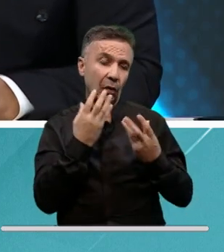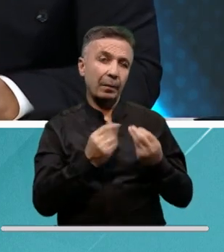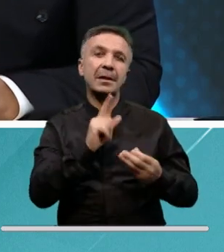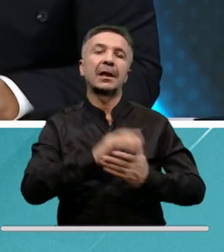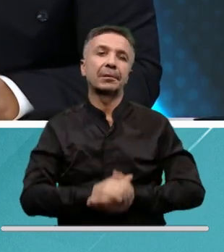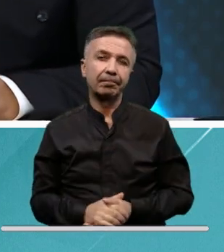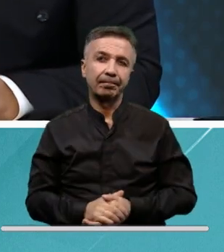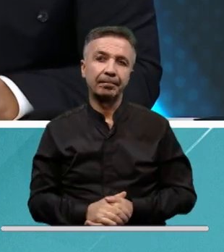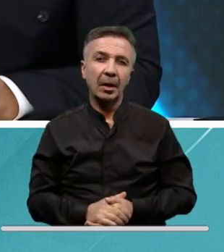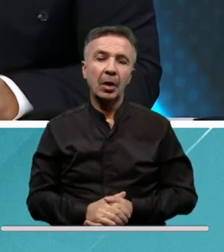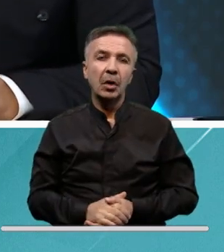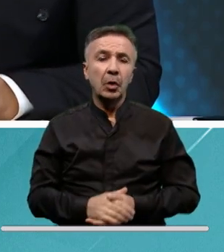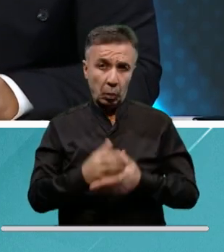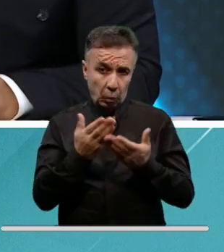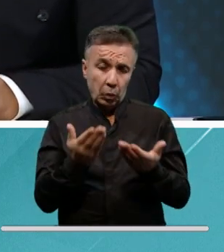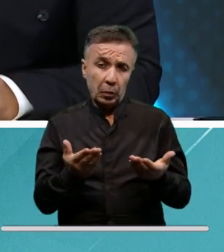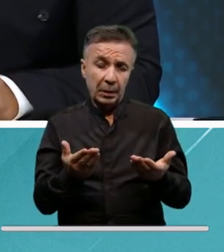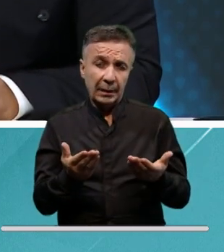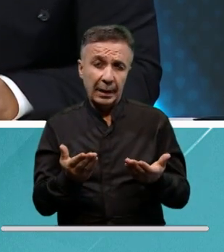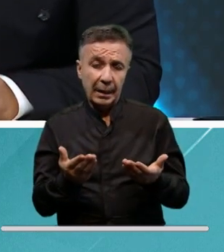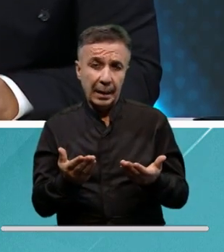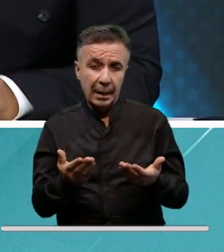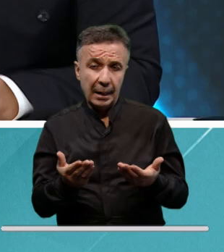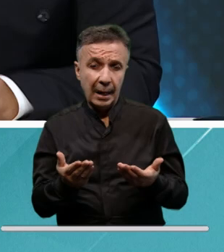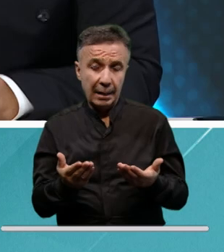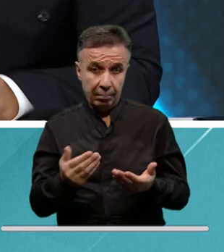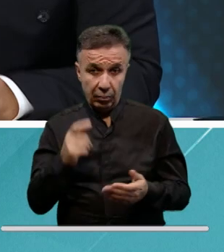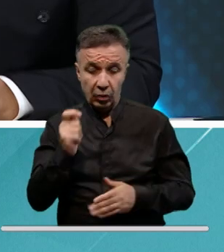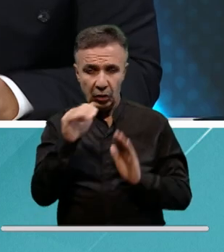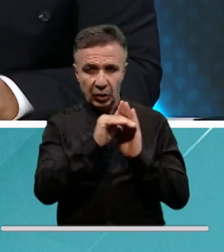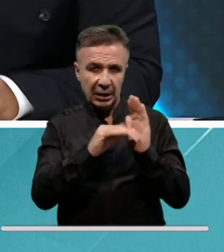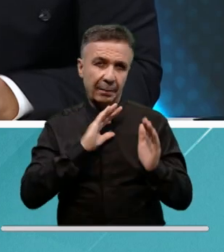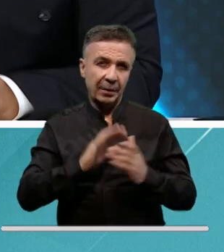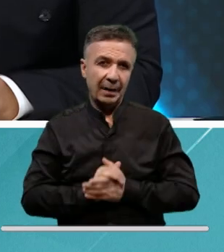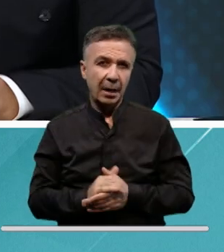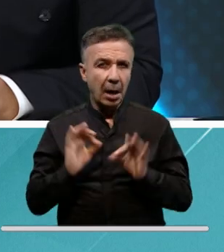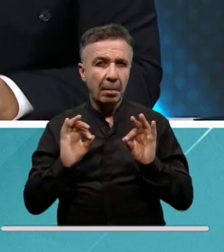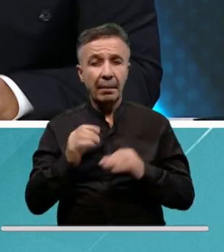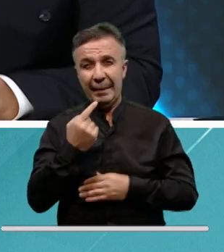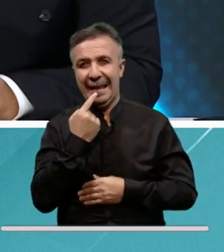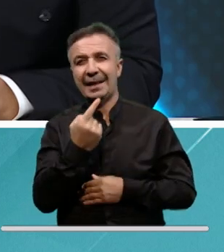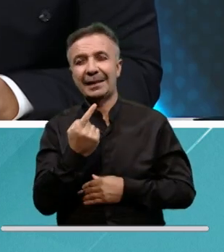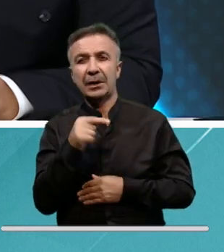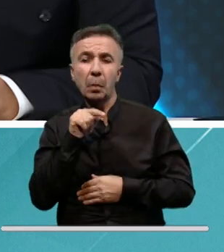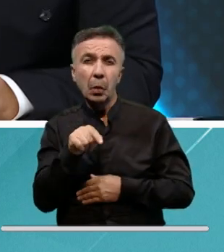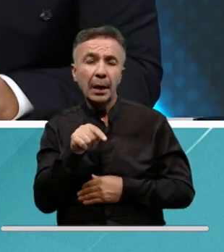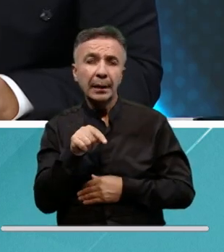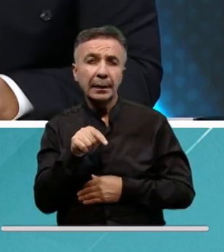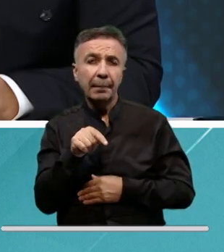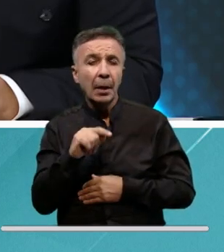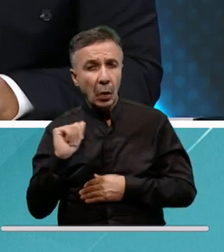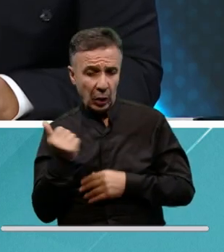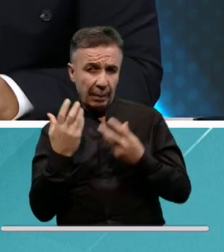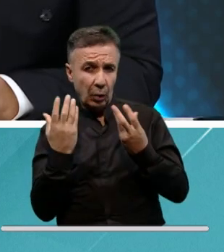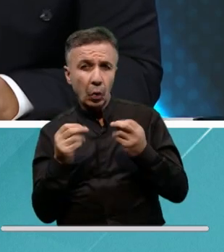gerekir Bu durumda da temel bir takım şartlarımız var her zaman e söyleriz Eee Burada da temel